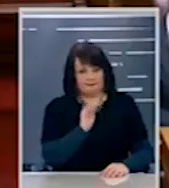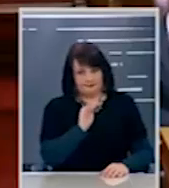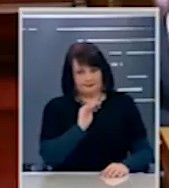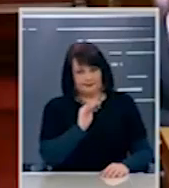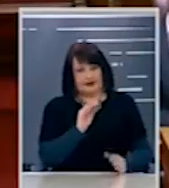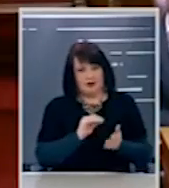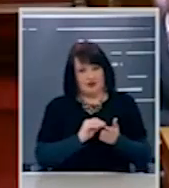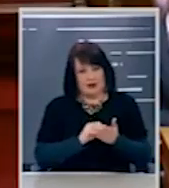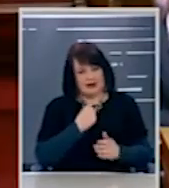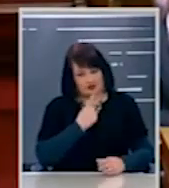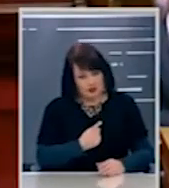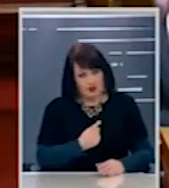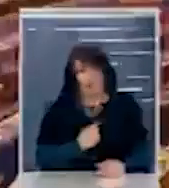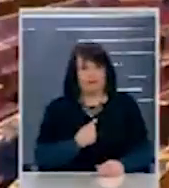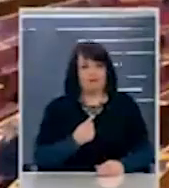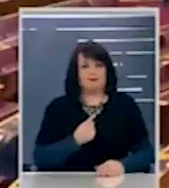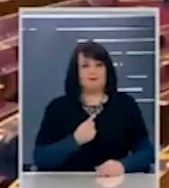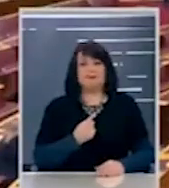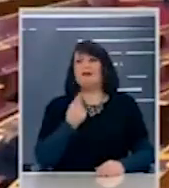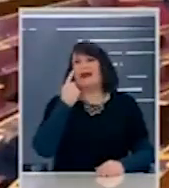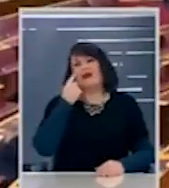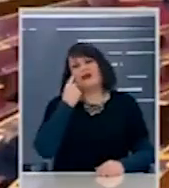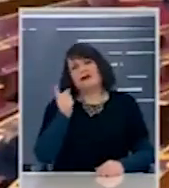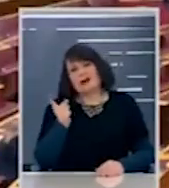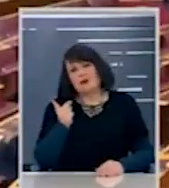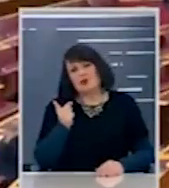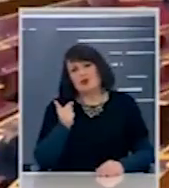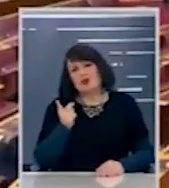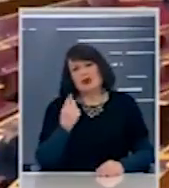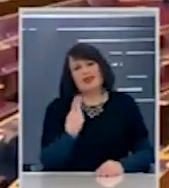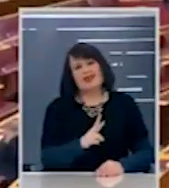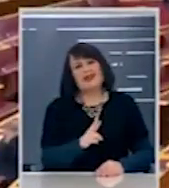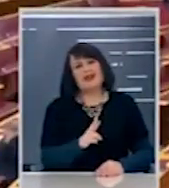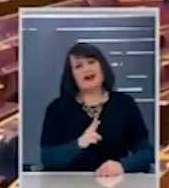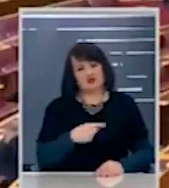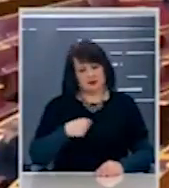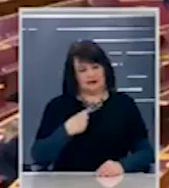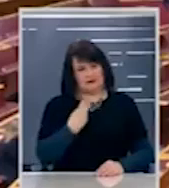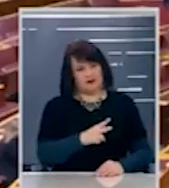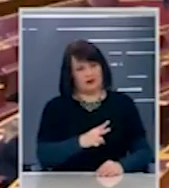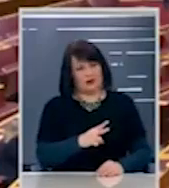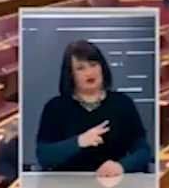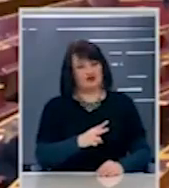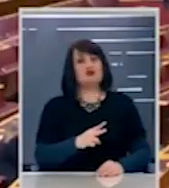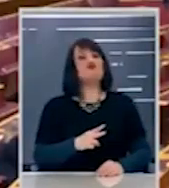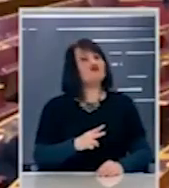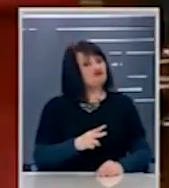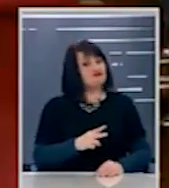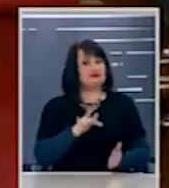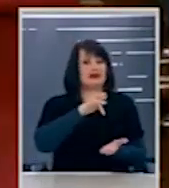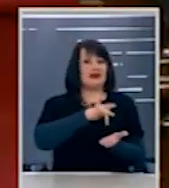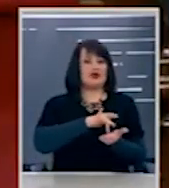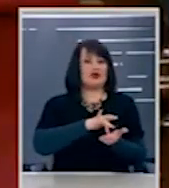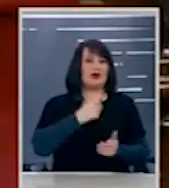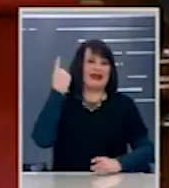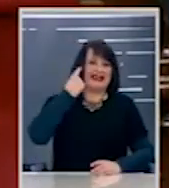λόγια. Διότι παρακολουθώ την δική σας στάση, μια στάση κεντρώα. Κριτική